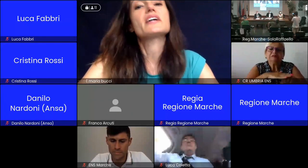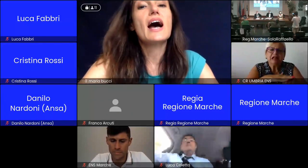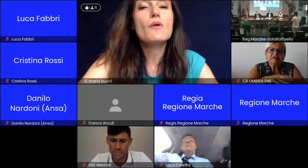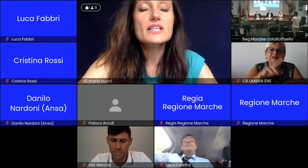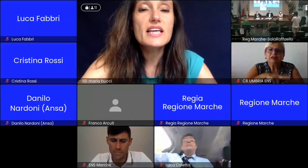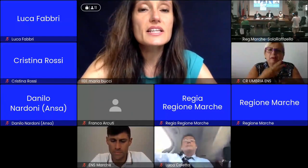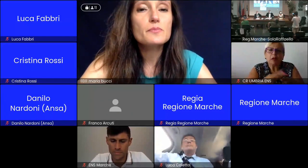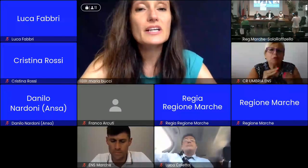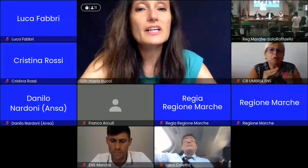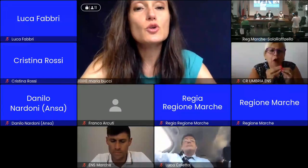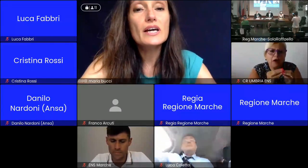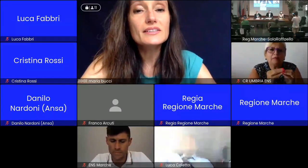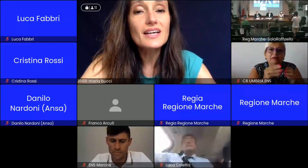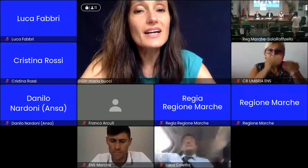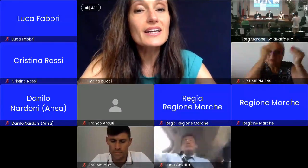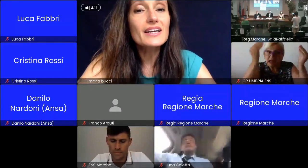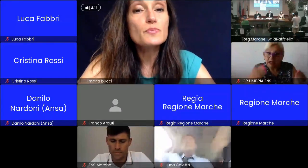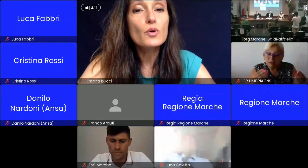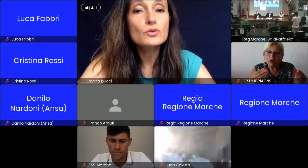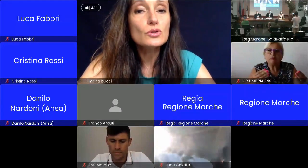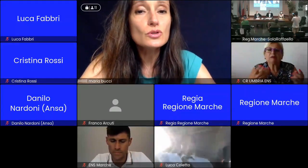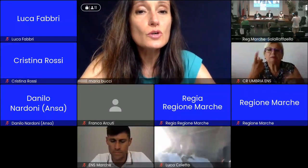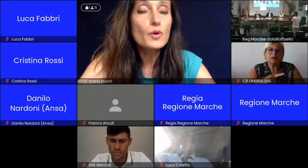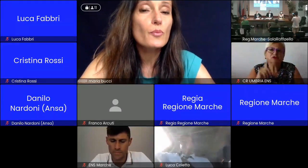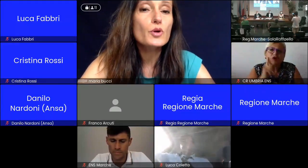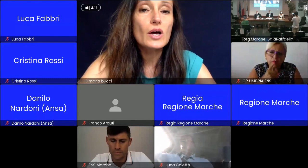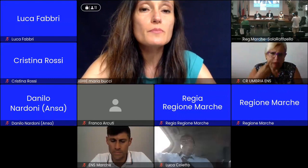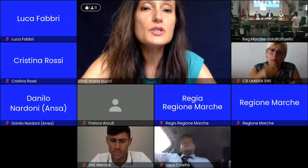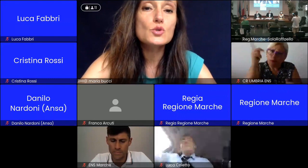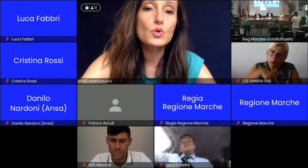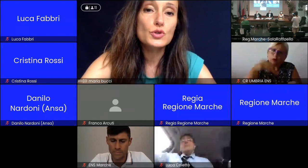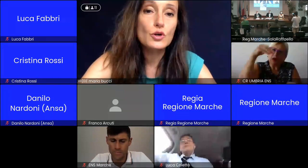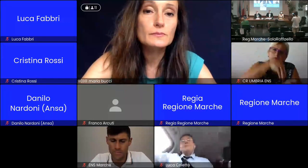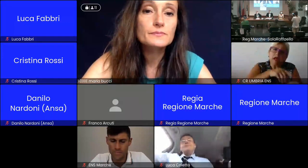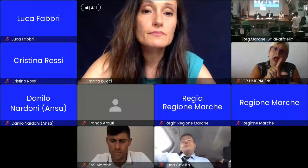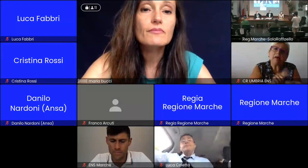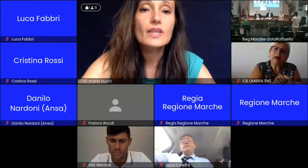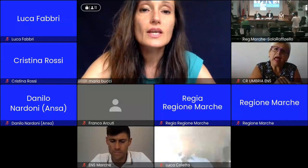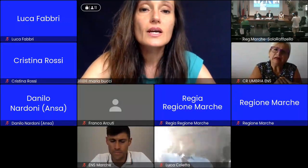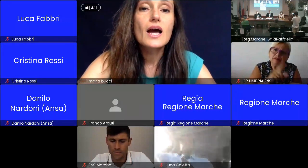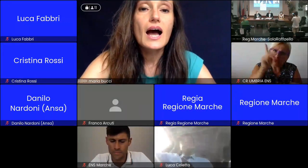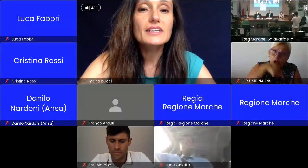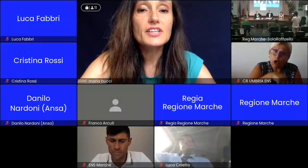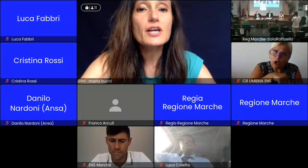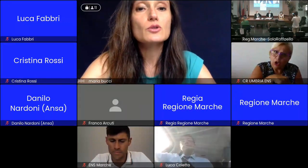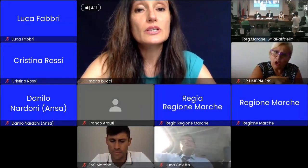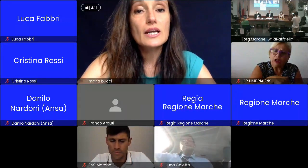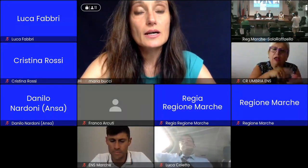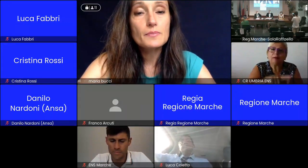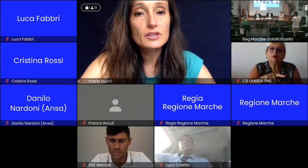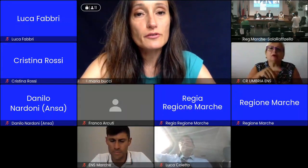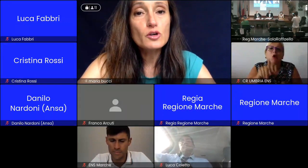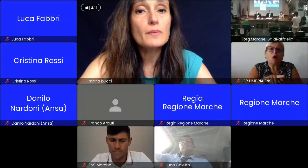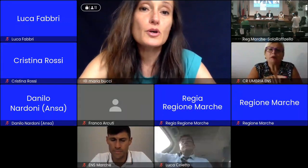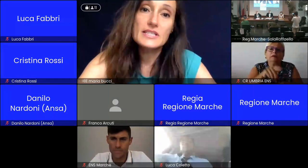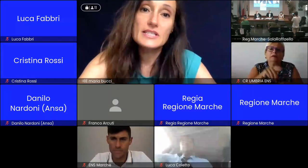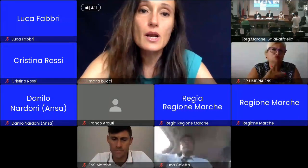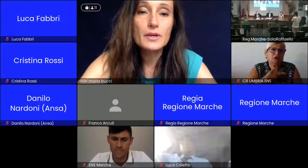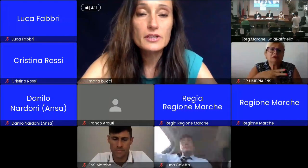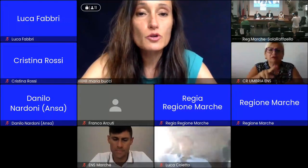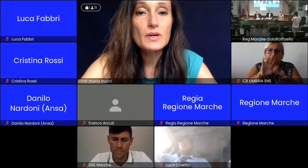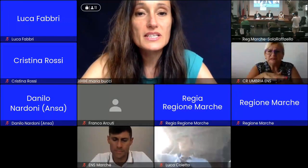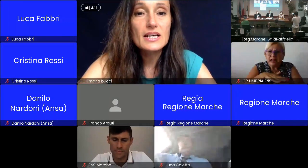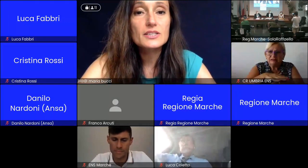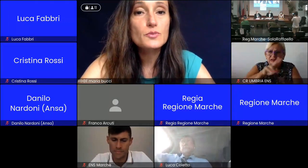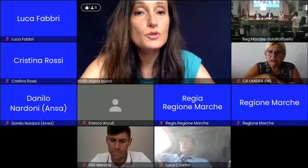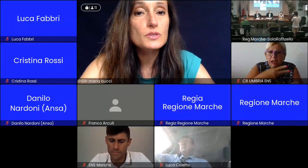È proprio specifica, ha una serie di particolarità che rispondono proprio al bisogno. All'interno della